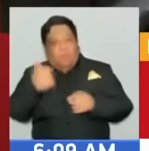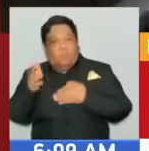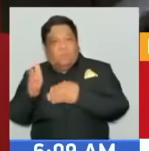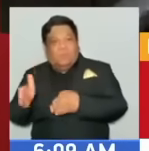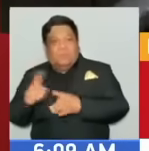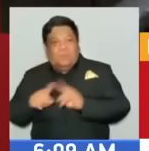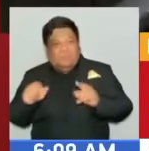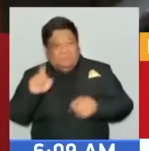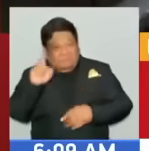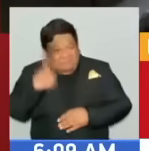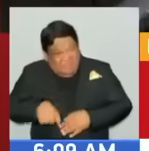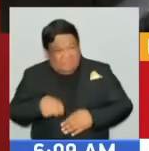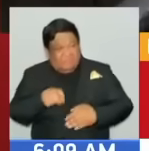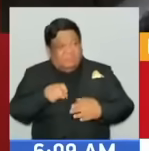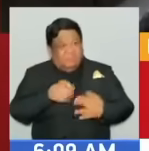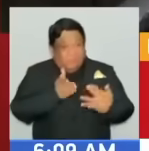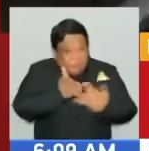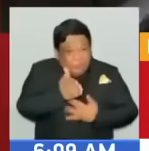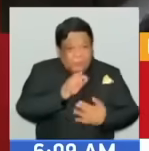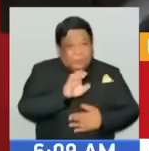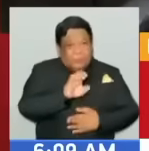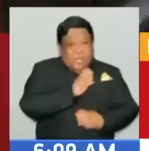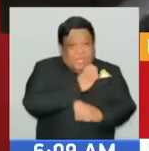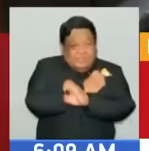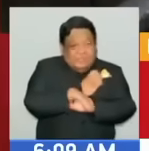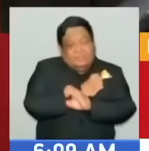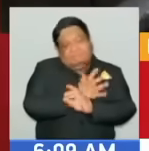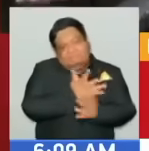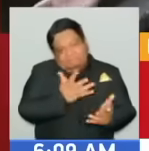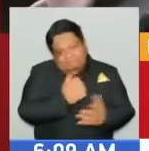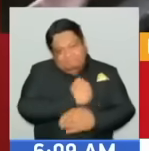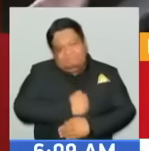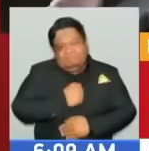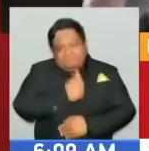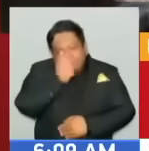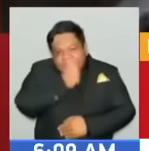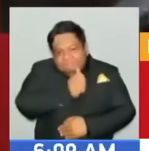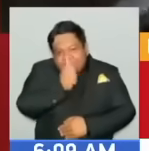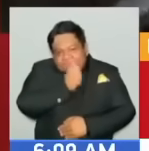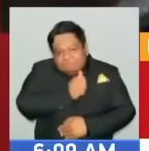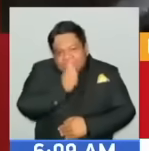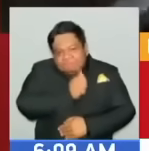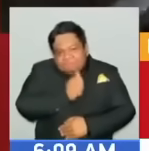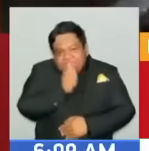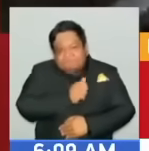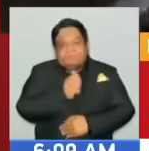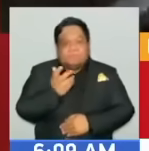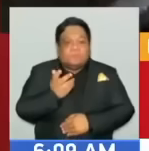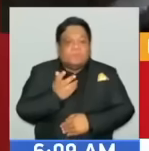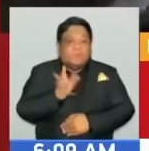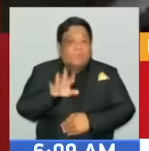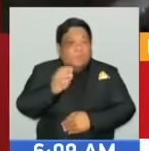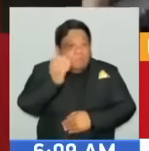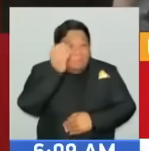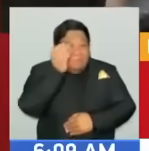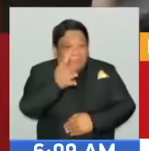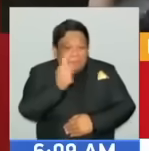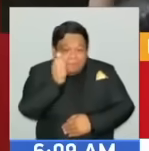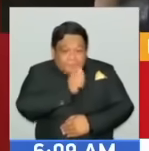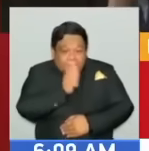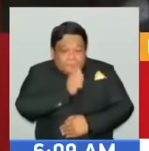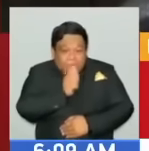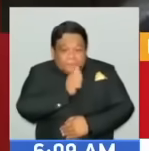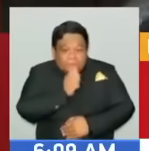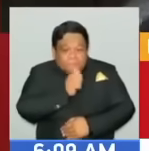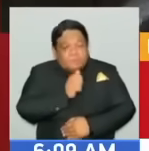magtsaga ho tayo, tiis-tiis ng konti, kaya nga may kasabihan, tiis ng konti, mahabang ginhawa.